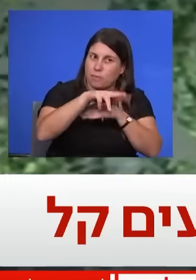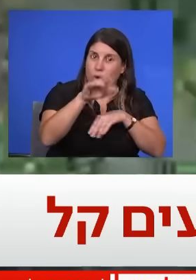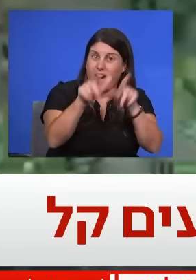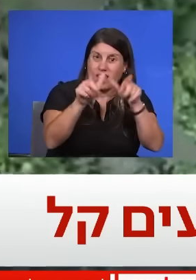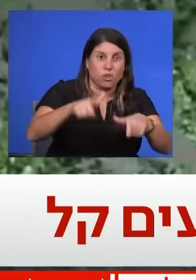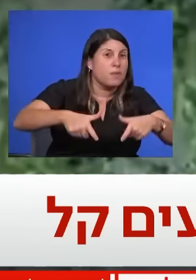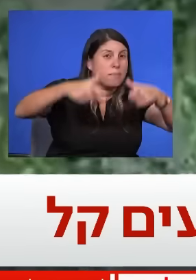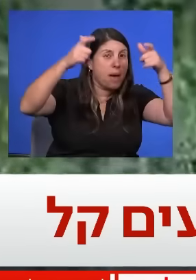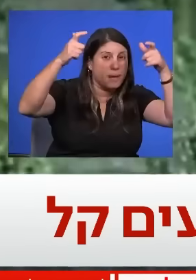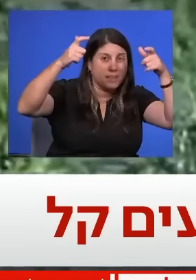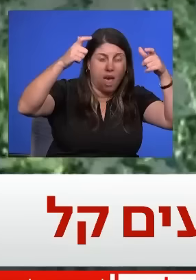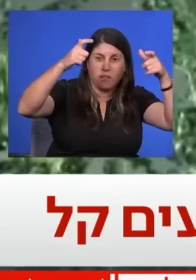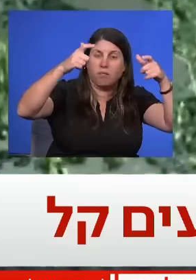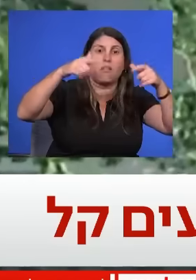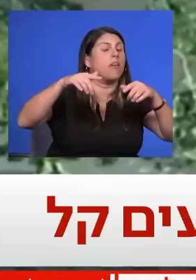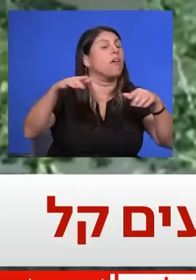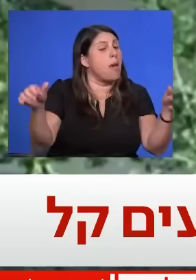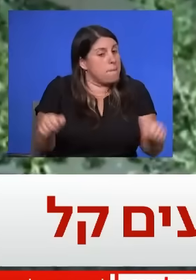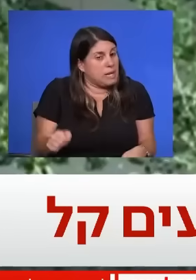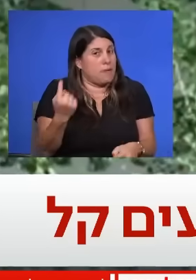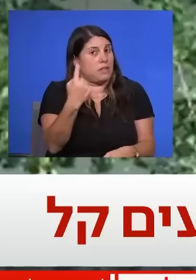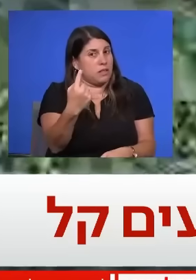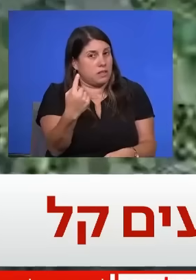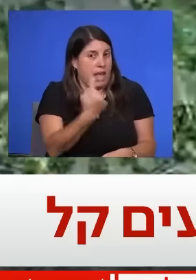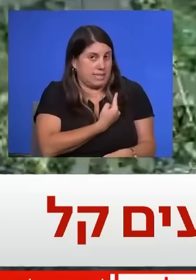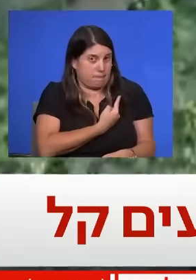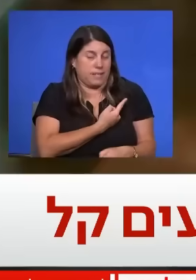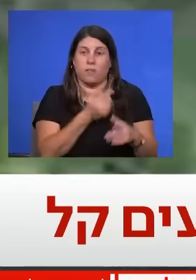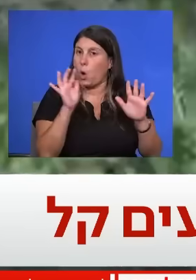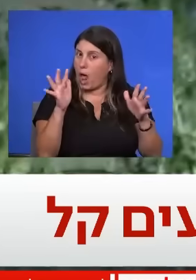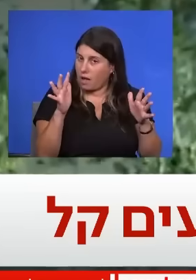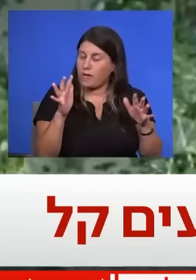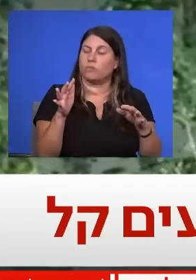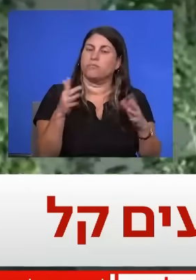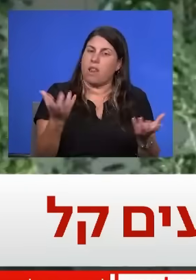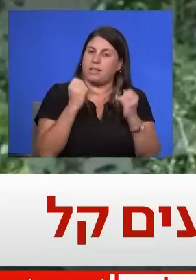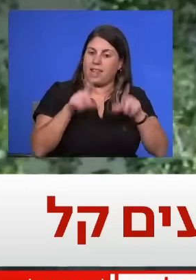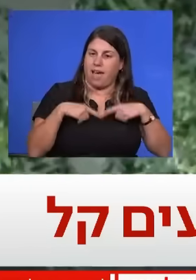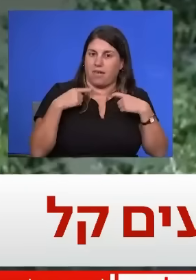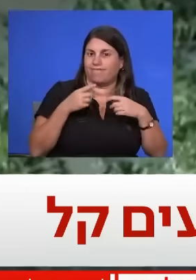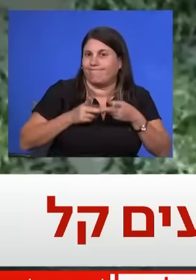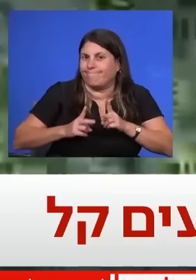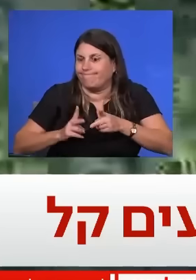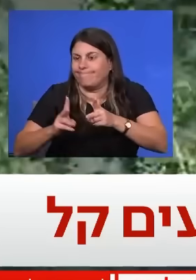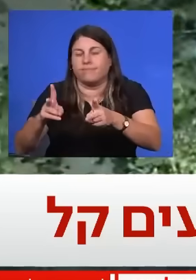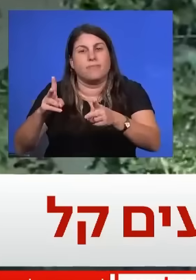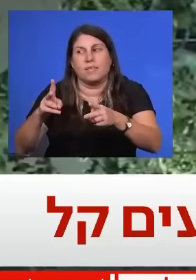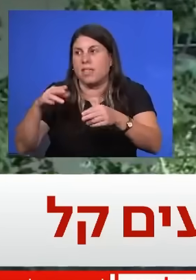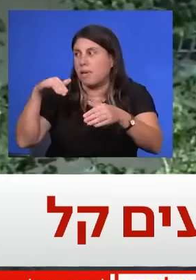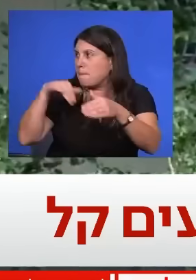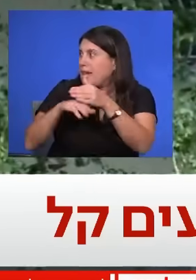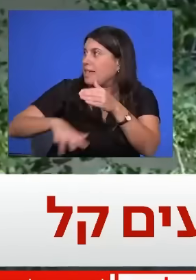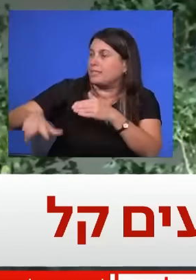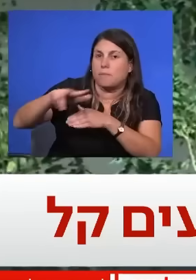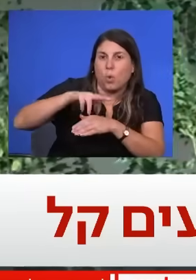תוך משמעת עצמית, וכל הכבוד להם, מצילת חיים, בעצם הלכו למקלט הציבורי שממול, הספיקו להגיע אליו בזמן.